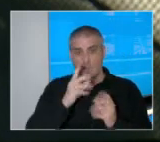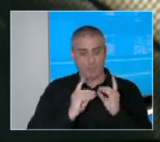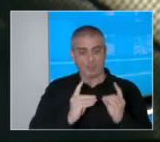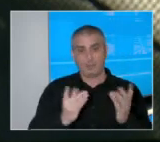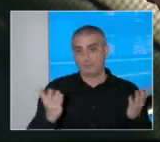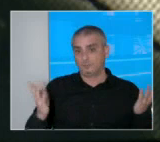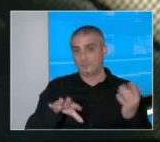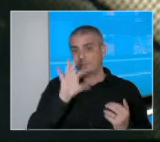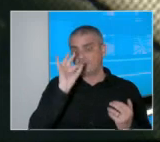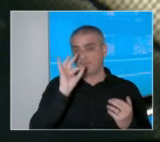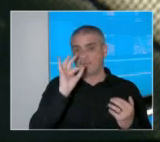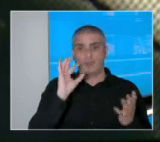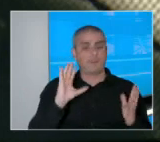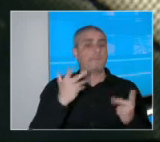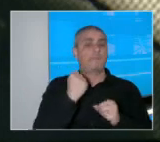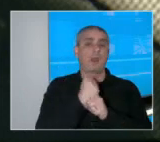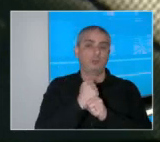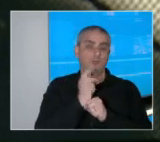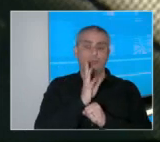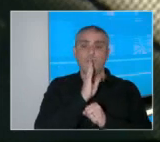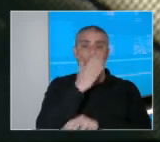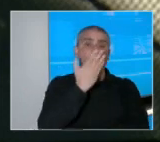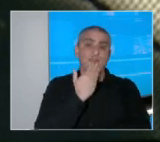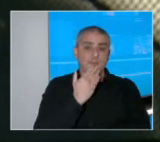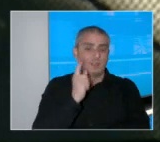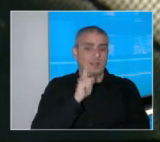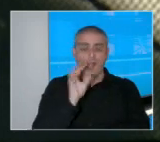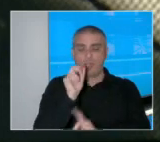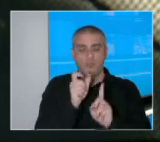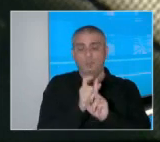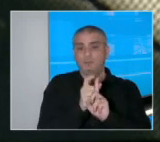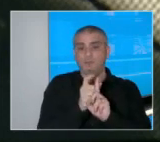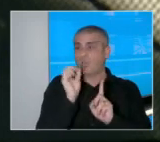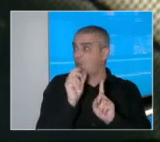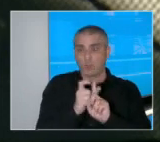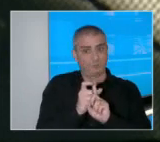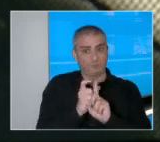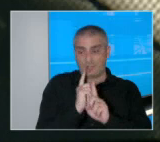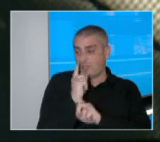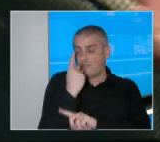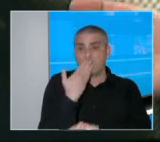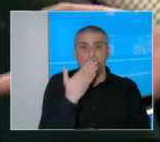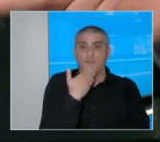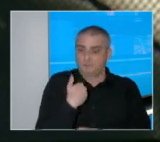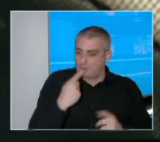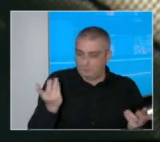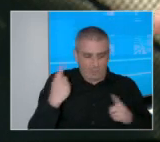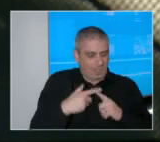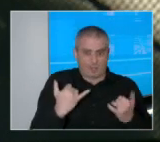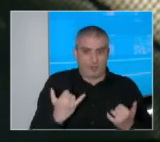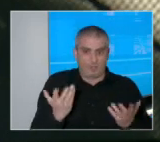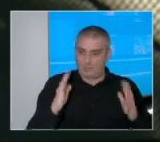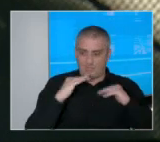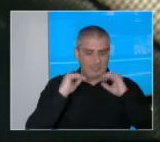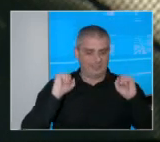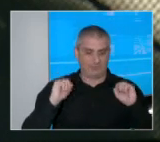הדרך, ותבחר. מה לעשות? יש בעיה במדינת ישראל שנקראת אחוז חסימה. אחוז החסימה הגבוה במדינת ישראל הוביל אותנו, אגב, לחוסר